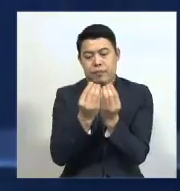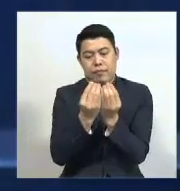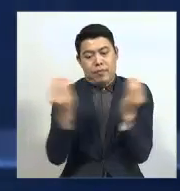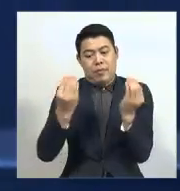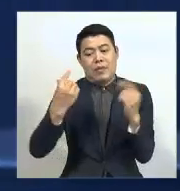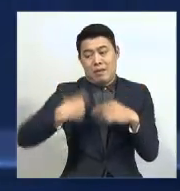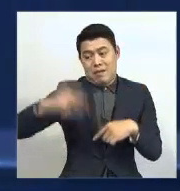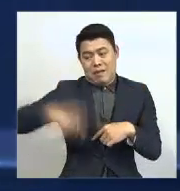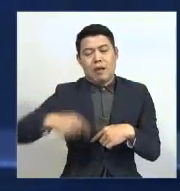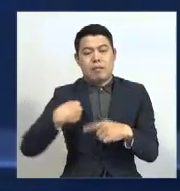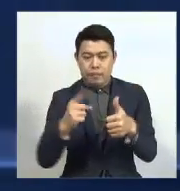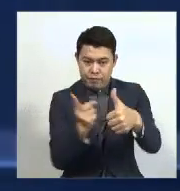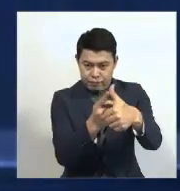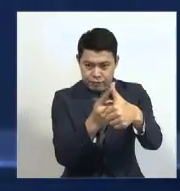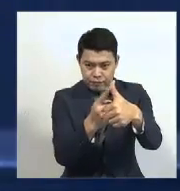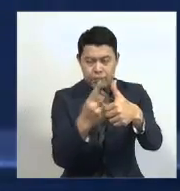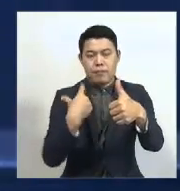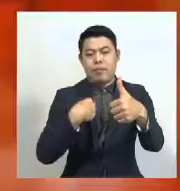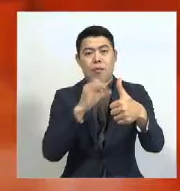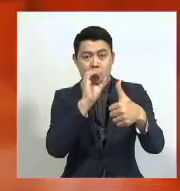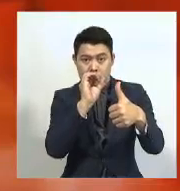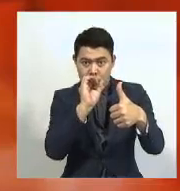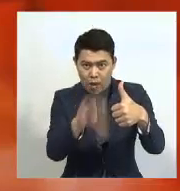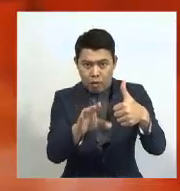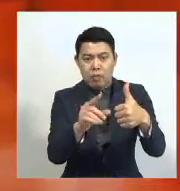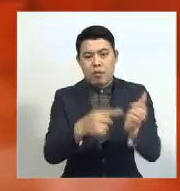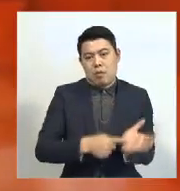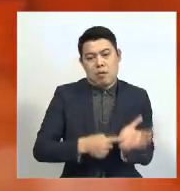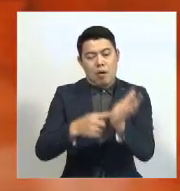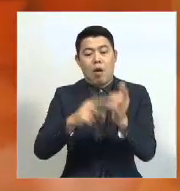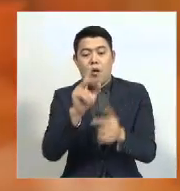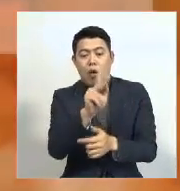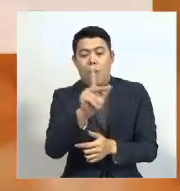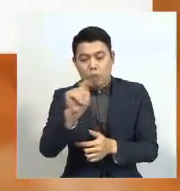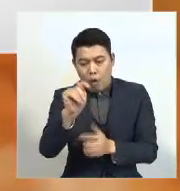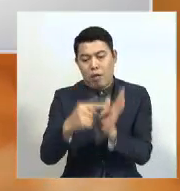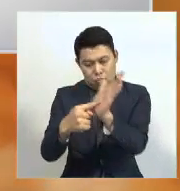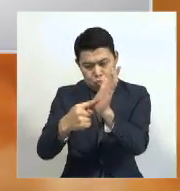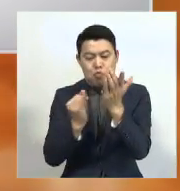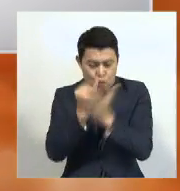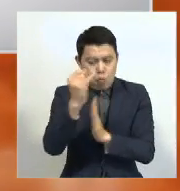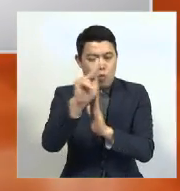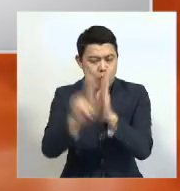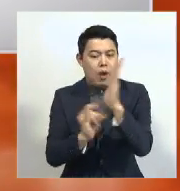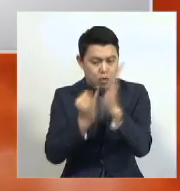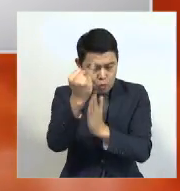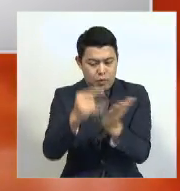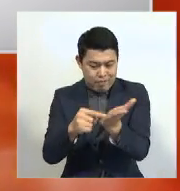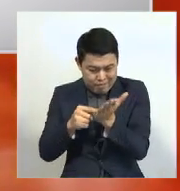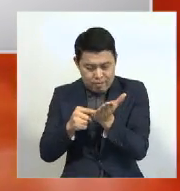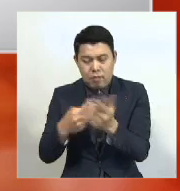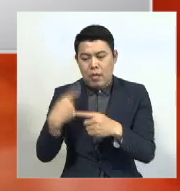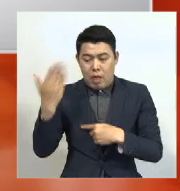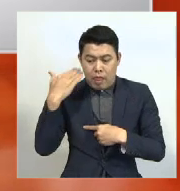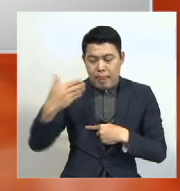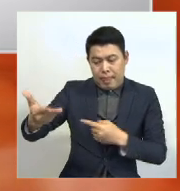รัฐธรรมนูญนะคะก็คือ1ศาลวินิจฉัยว่าการยื่นเรื่องของกกต.ชอบด้วยกฎหมายทำให้คำร้องของนายธนาธ